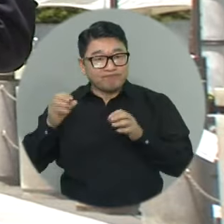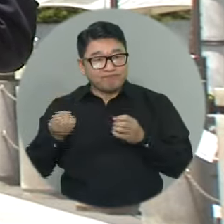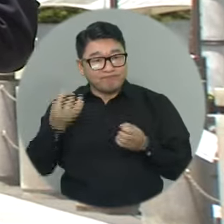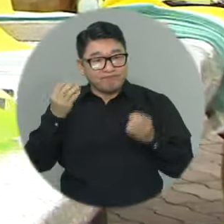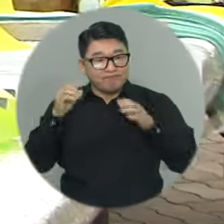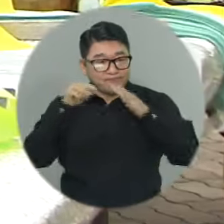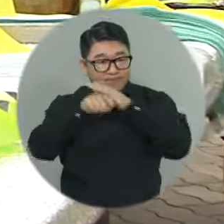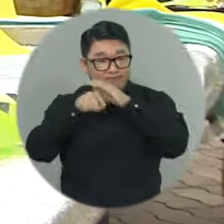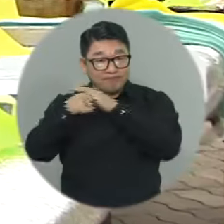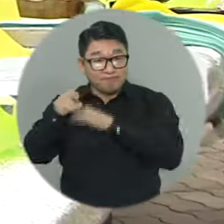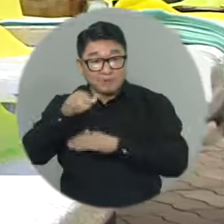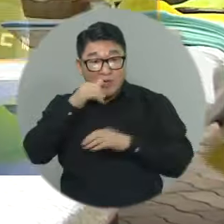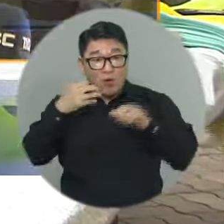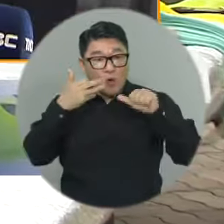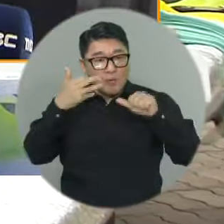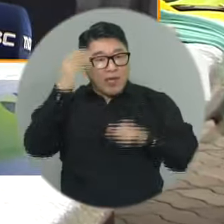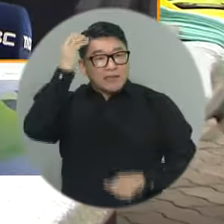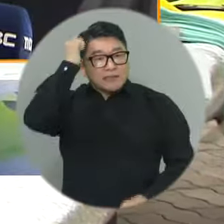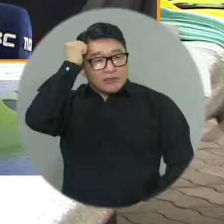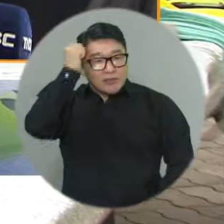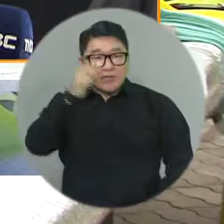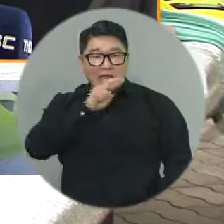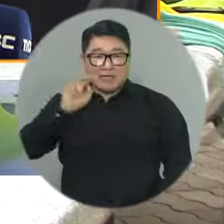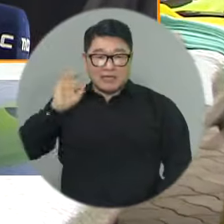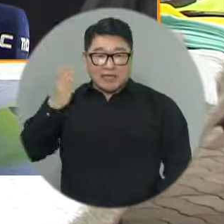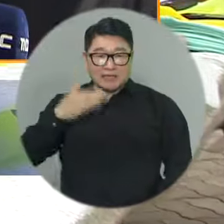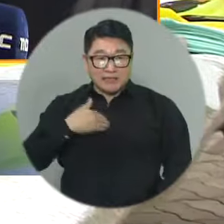있습니다. 5.18을 기억해야겠다